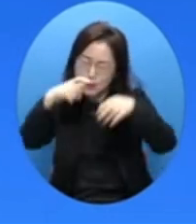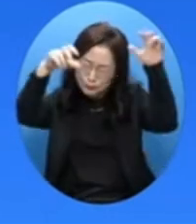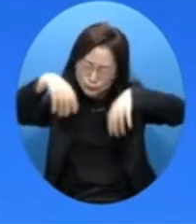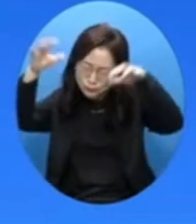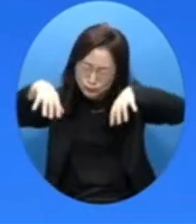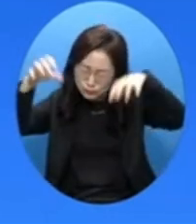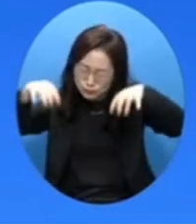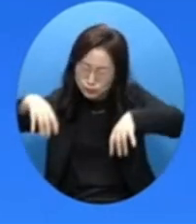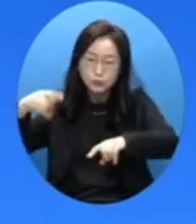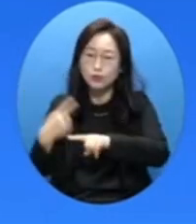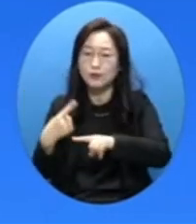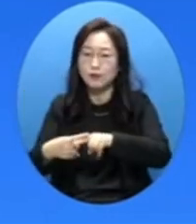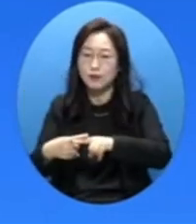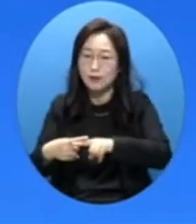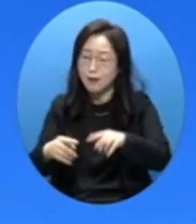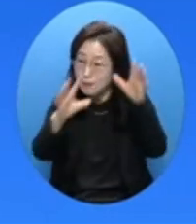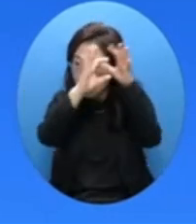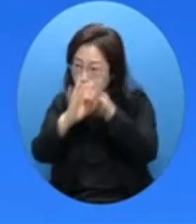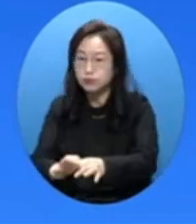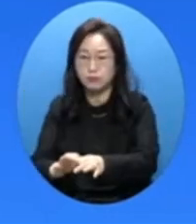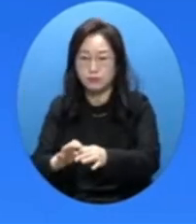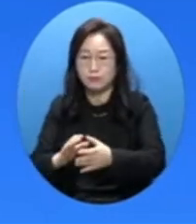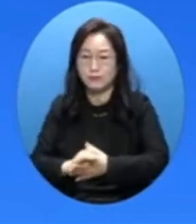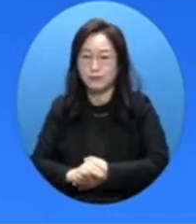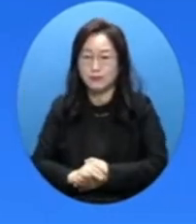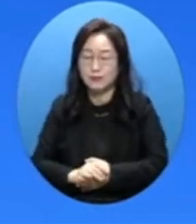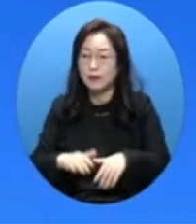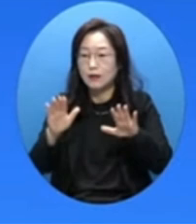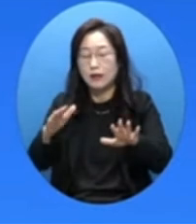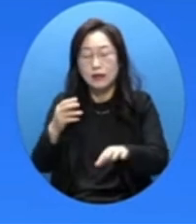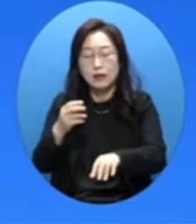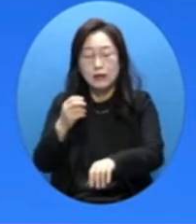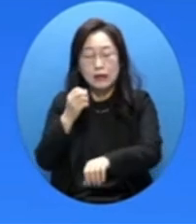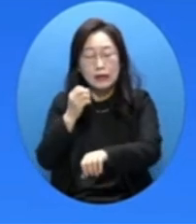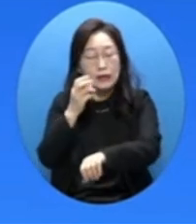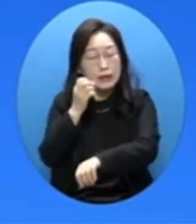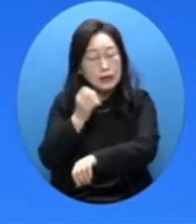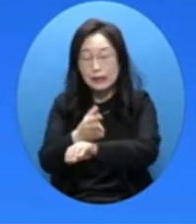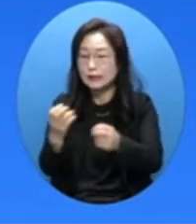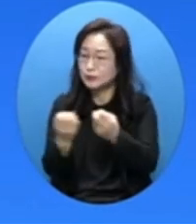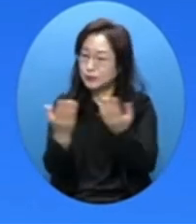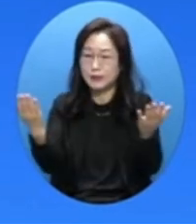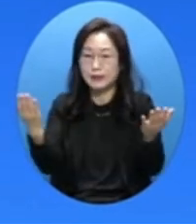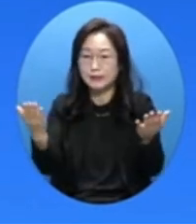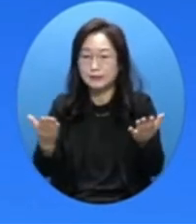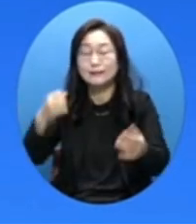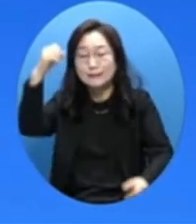있습니다. 지금도 끝이 보이지 않습니다. 이제는 할 수 없이 그냥 가자. 이제는